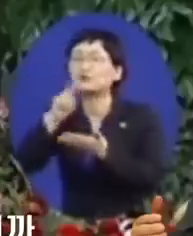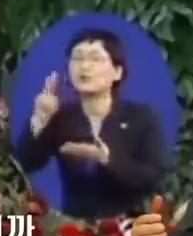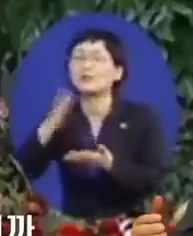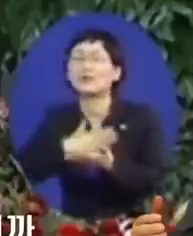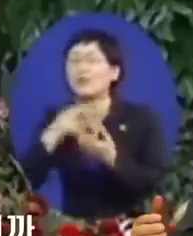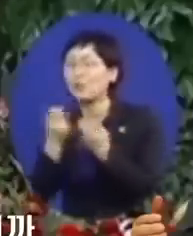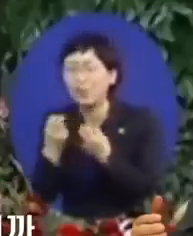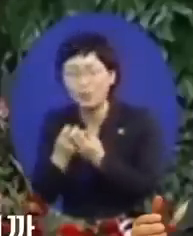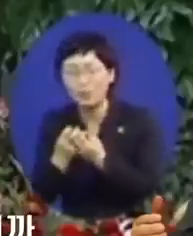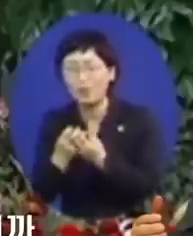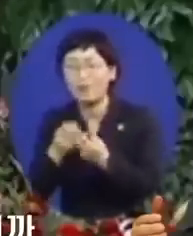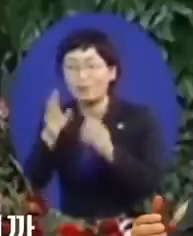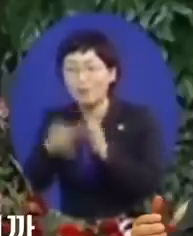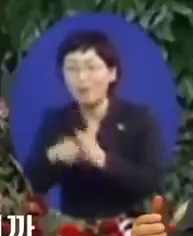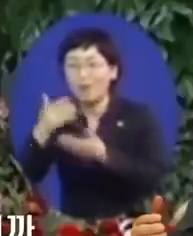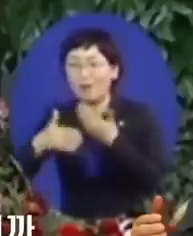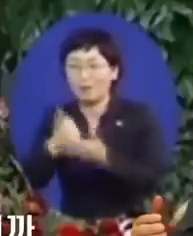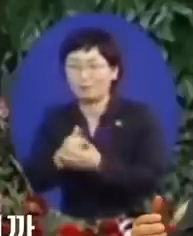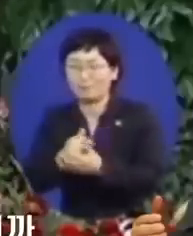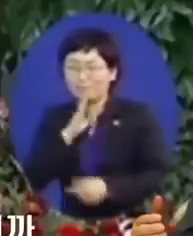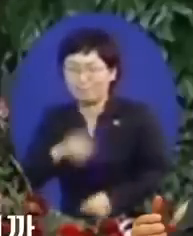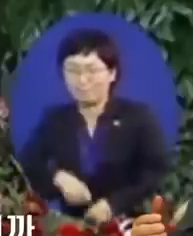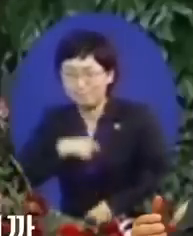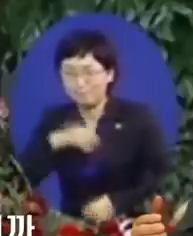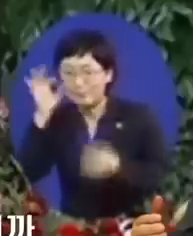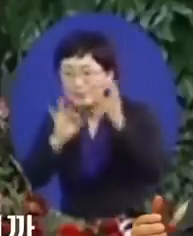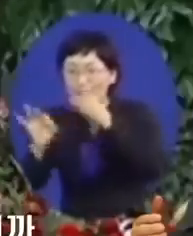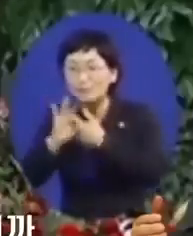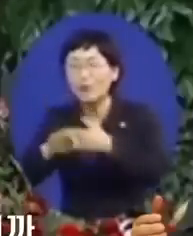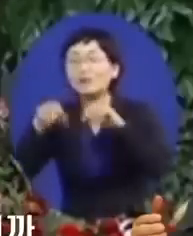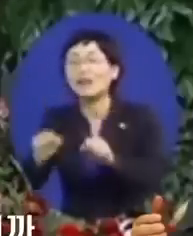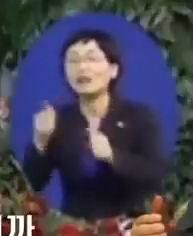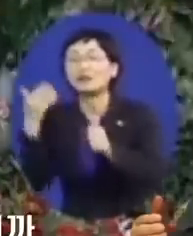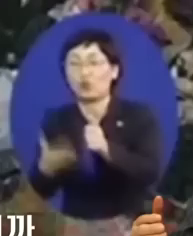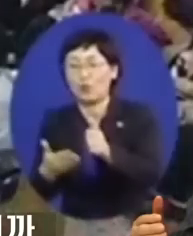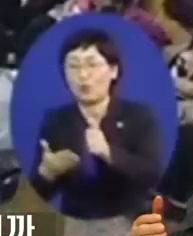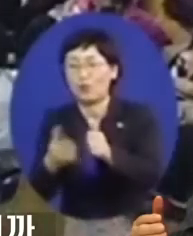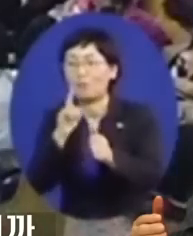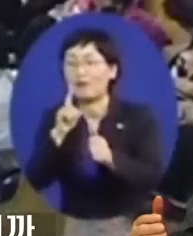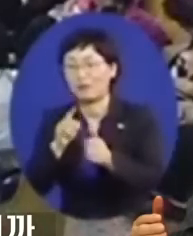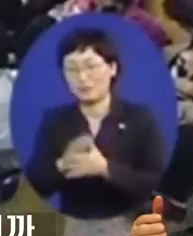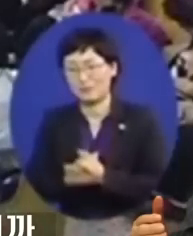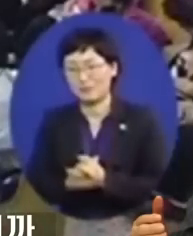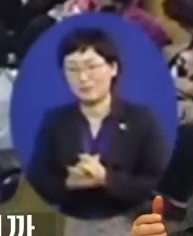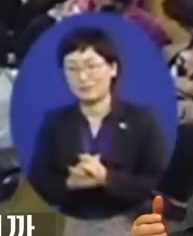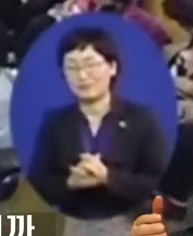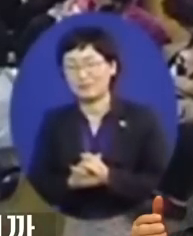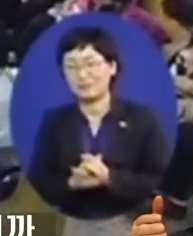말하면 너는 진심으로 하나님을 찾으라, 그러면 살리라고 말씀하시는 것입니다.